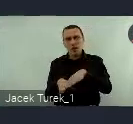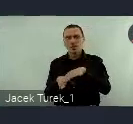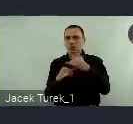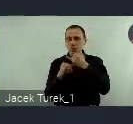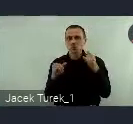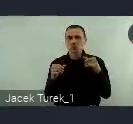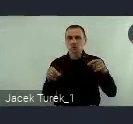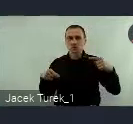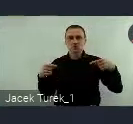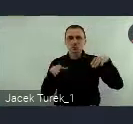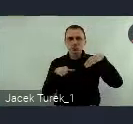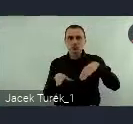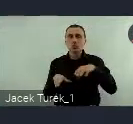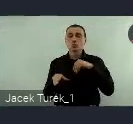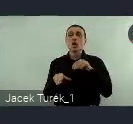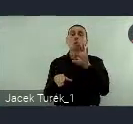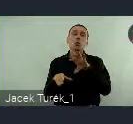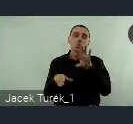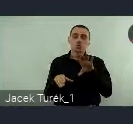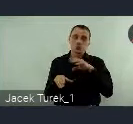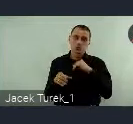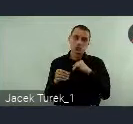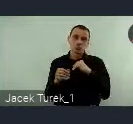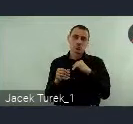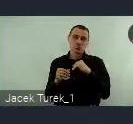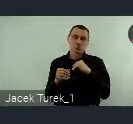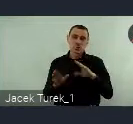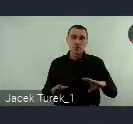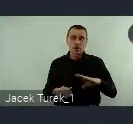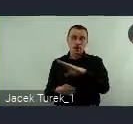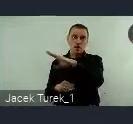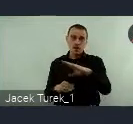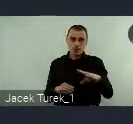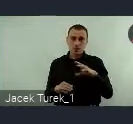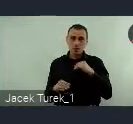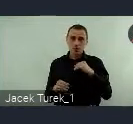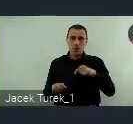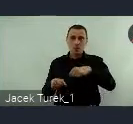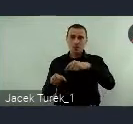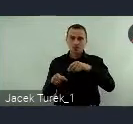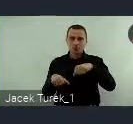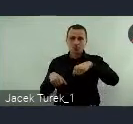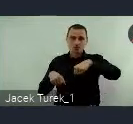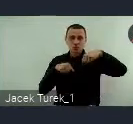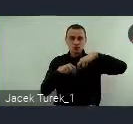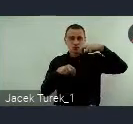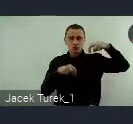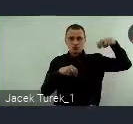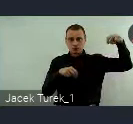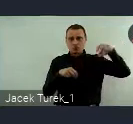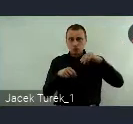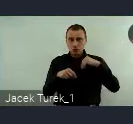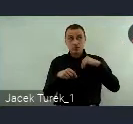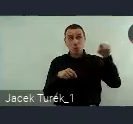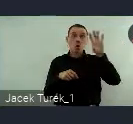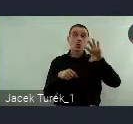żeby człowiek mógł się na wydarzenie hokejowe dostać zapewnić hodować żeby go wziąć na na tą na na trybunę żeby